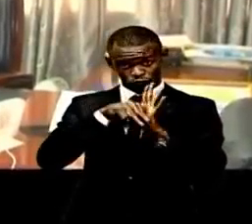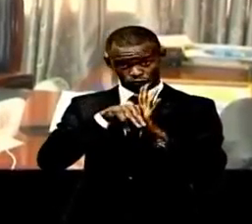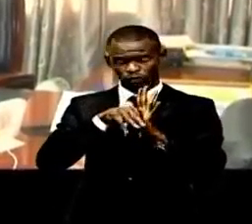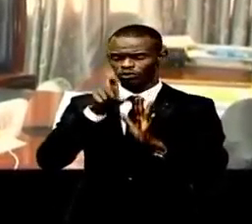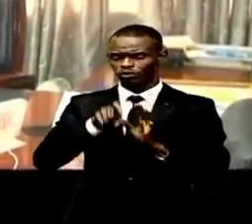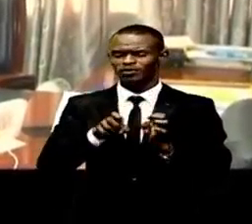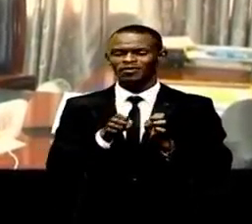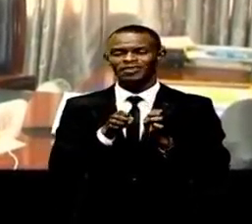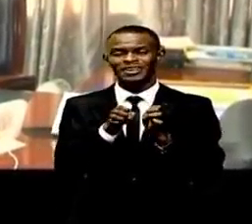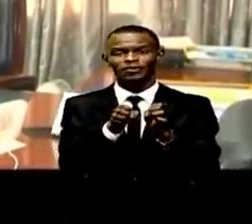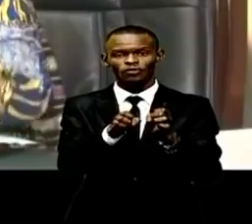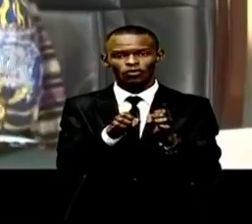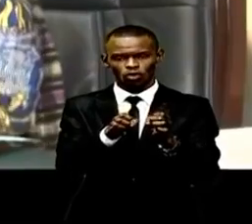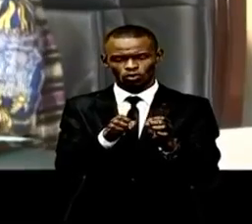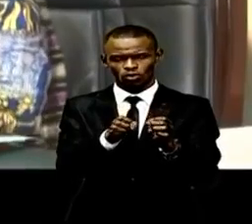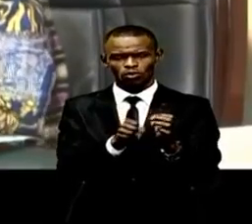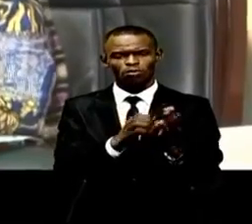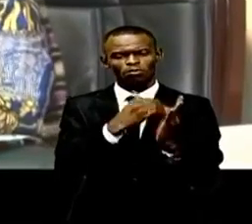synergique